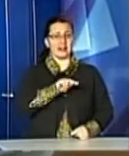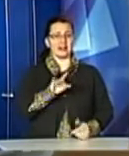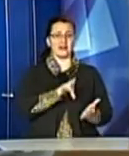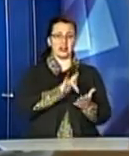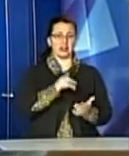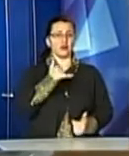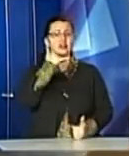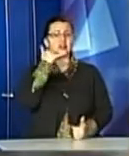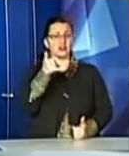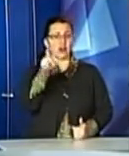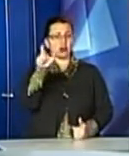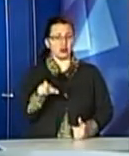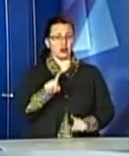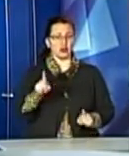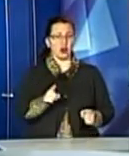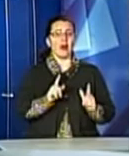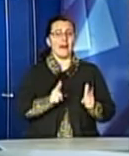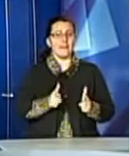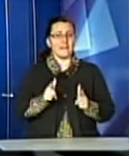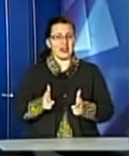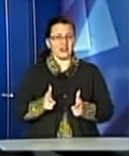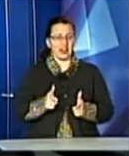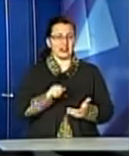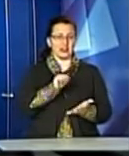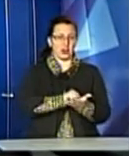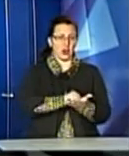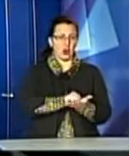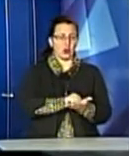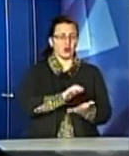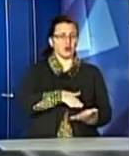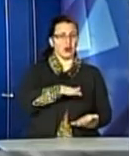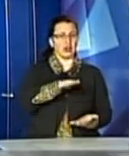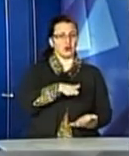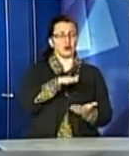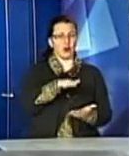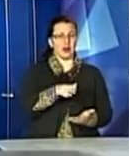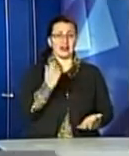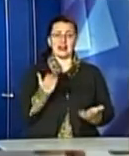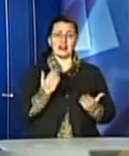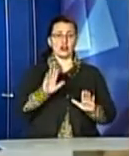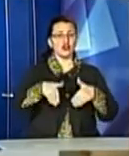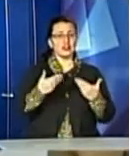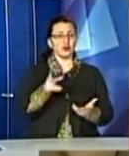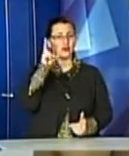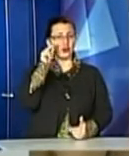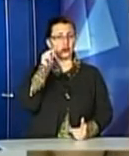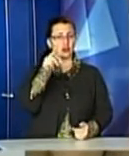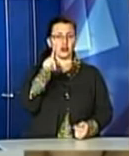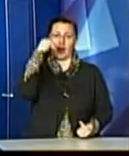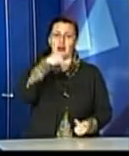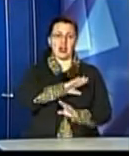телефонуватимуть заявнику, аби підтвердити дату подання пакету документів. Якщо запропонована дата вас не влаштує, то оператор